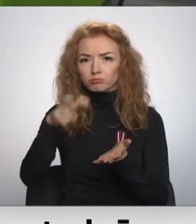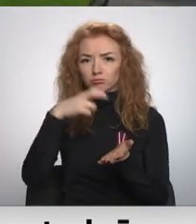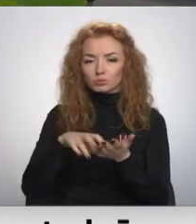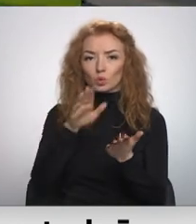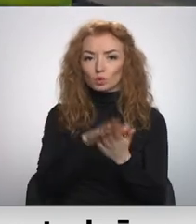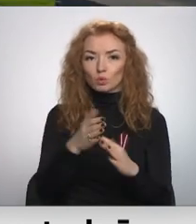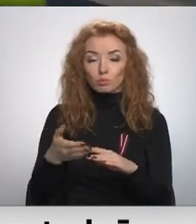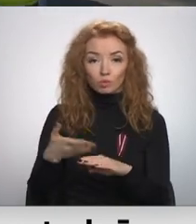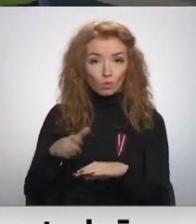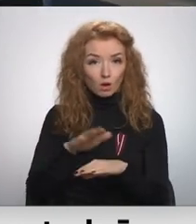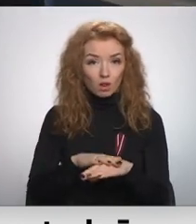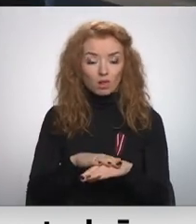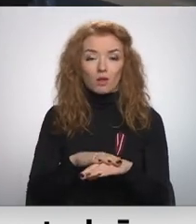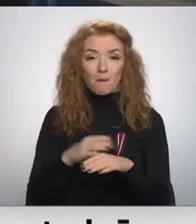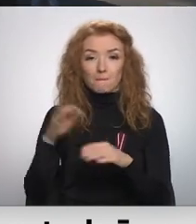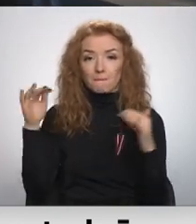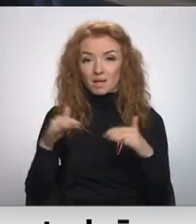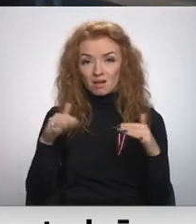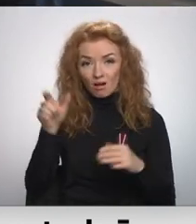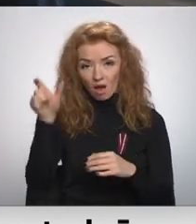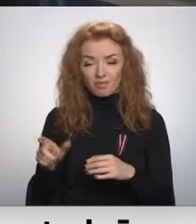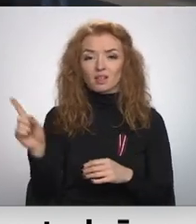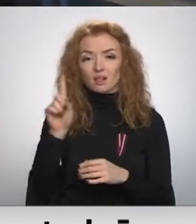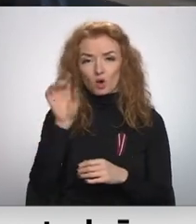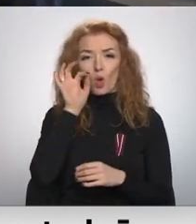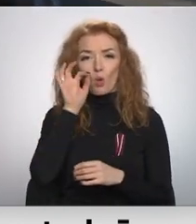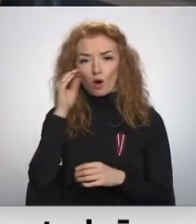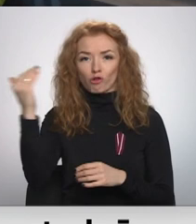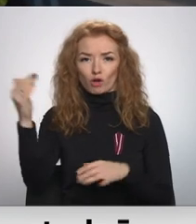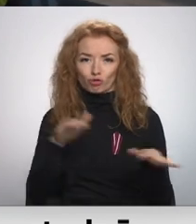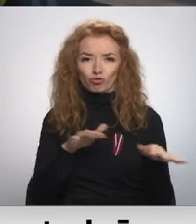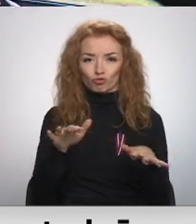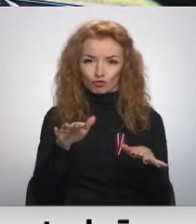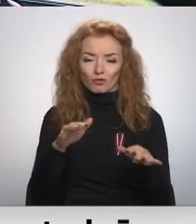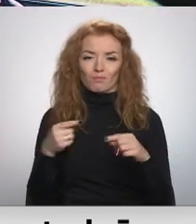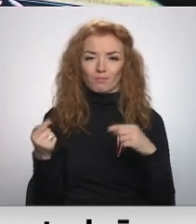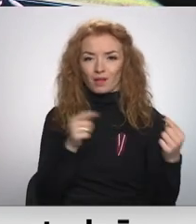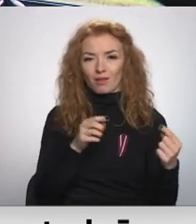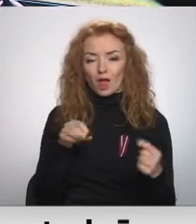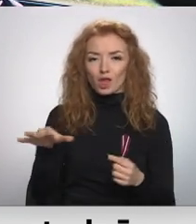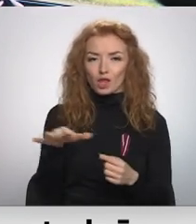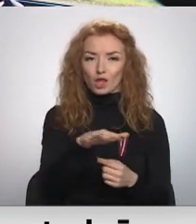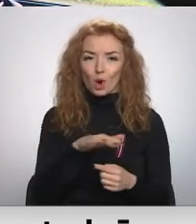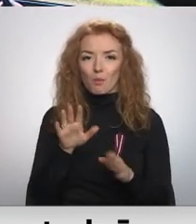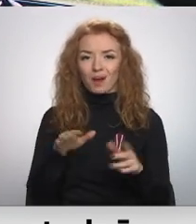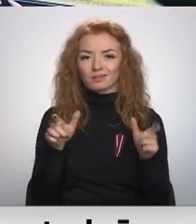robežu. Viņa prāt, migranti ir Lukašenko atbilde Eiropai par sankcijām.